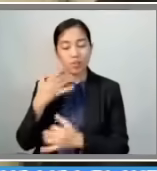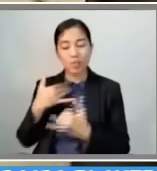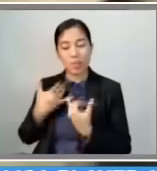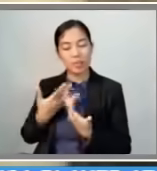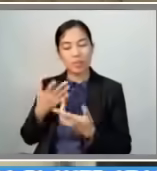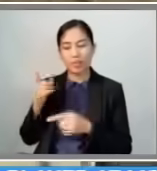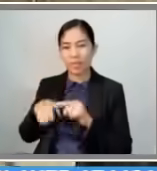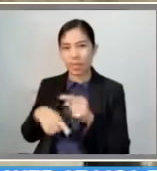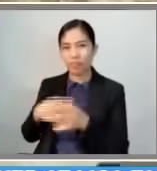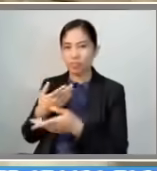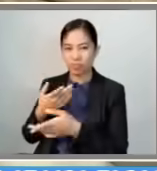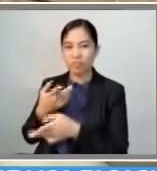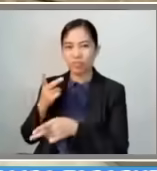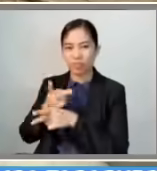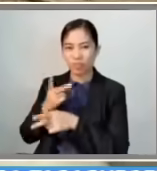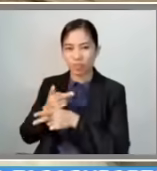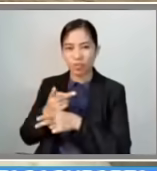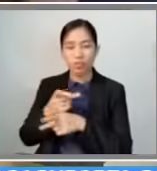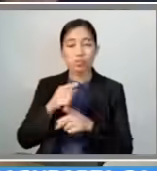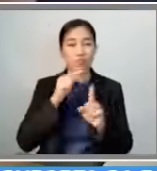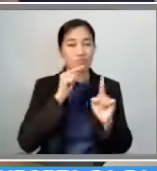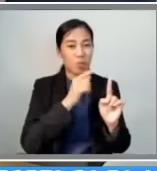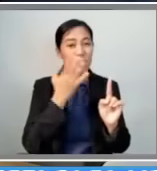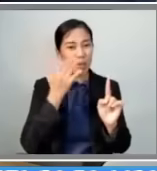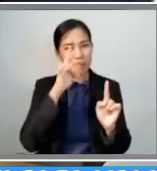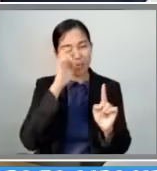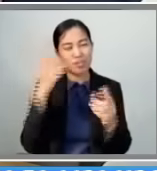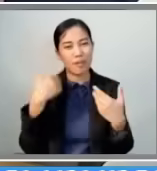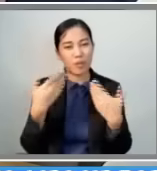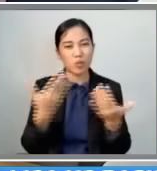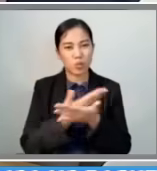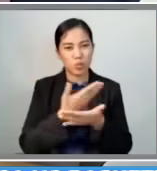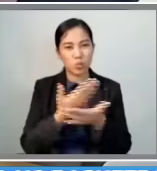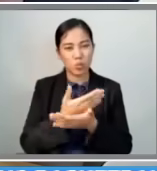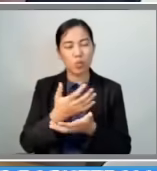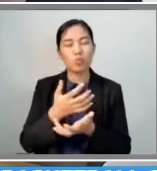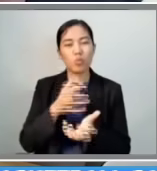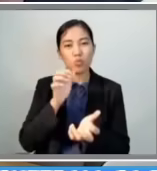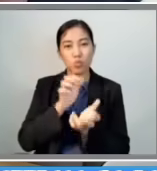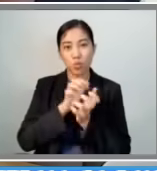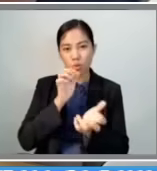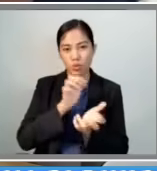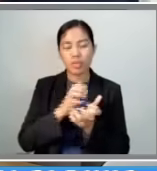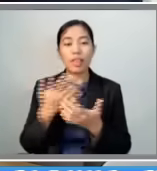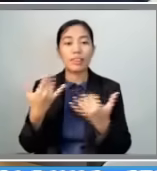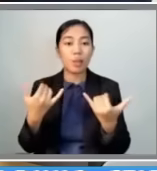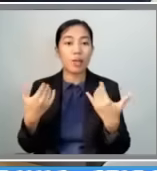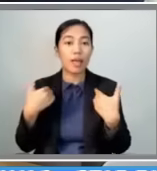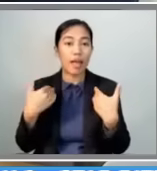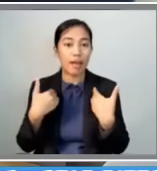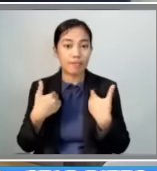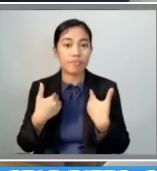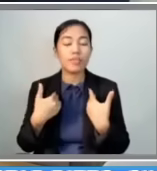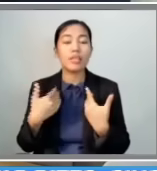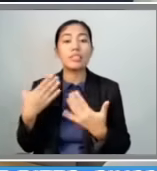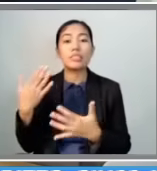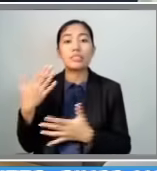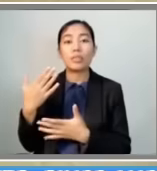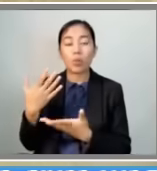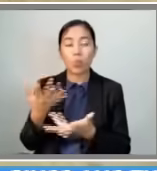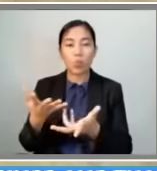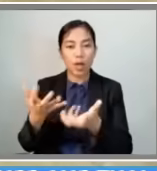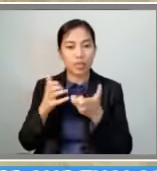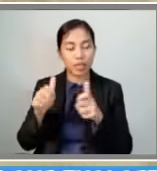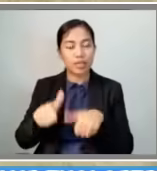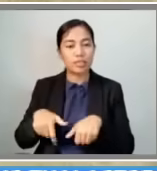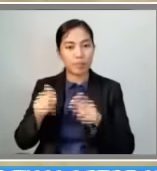ng papalit na aso. Sa ngayon, may mga nakapila ng gusto mag-adopt sa mga aso. Pero pipiliin daw ng SAF kung sino ang